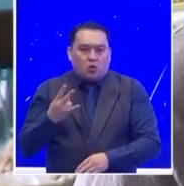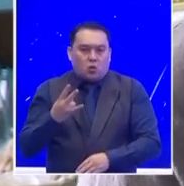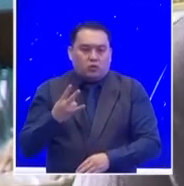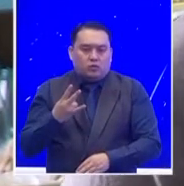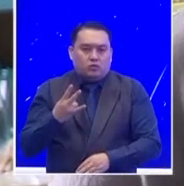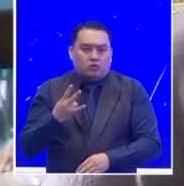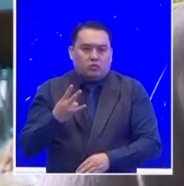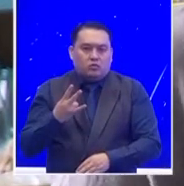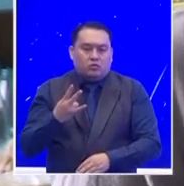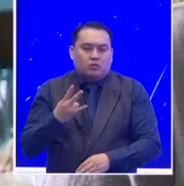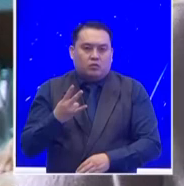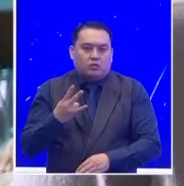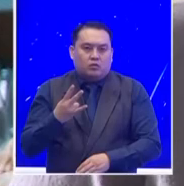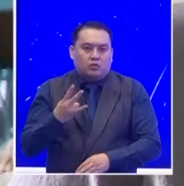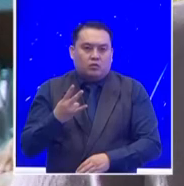получается.